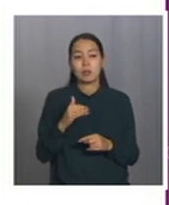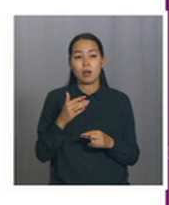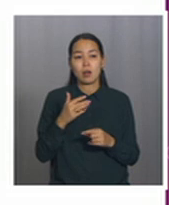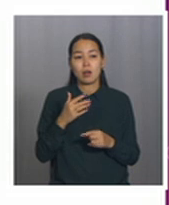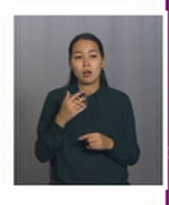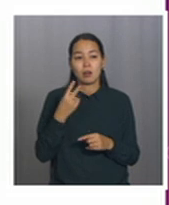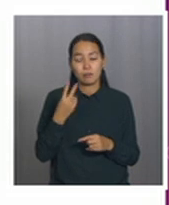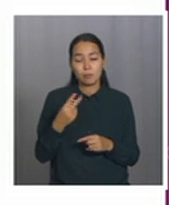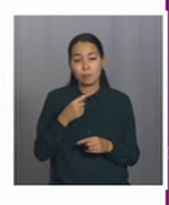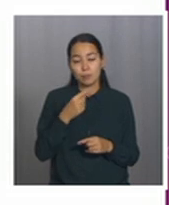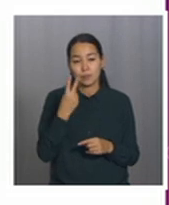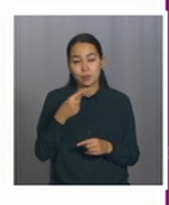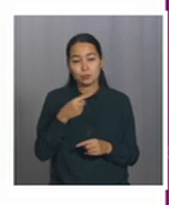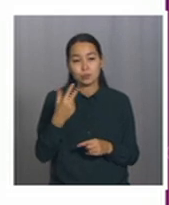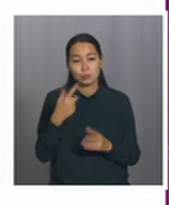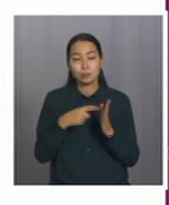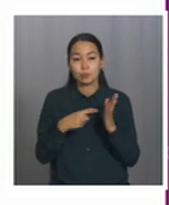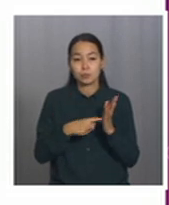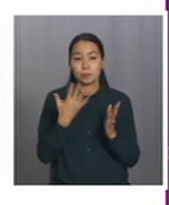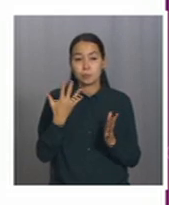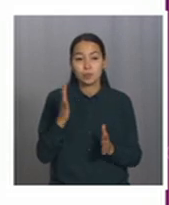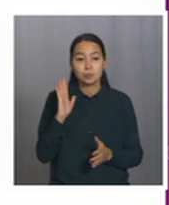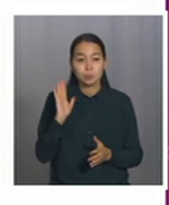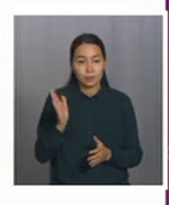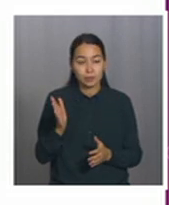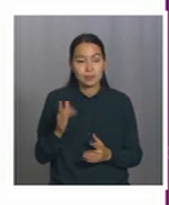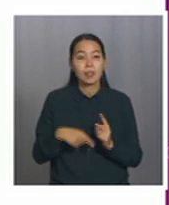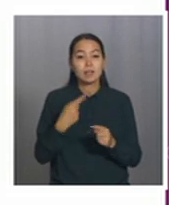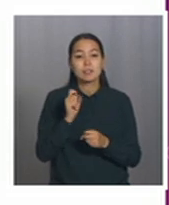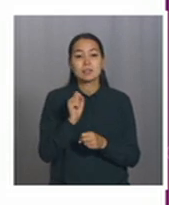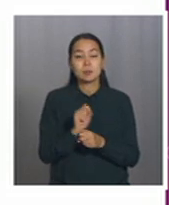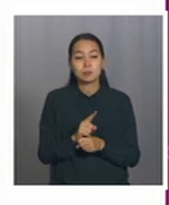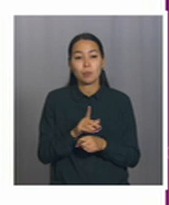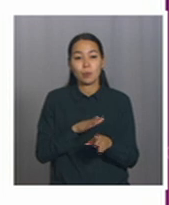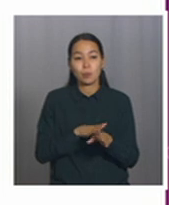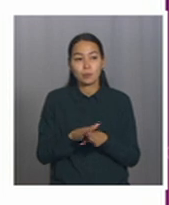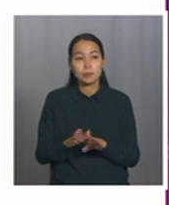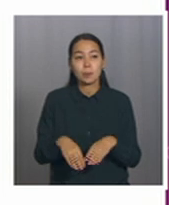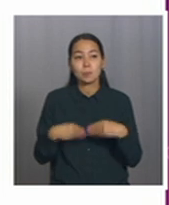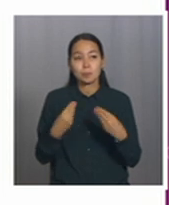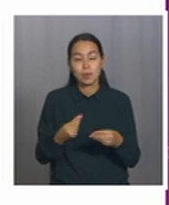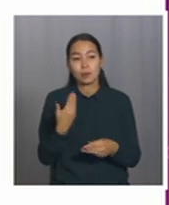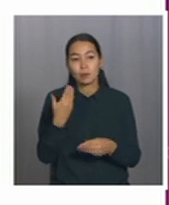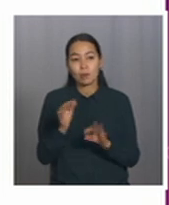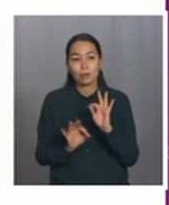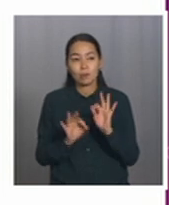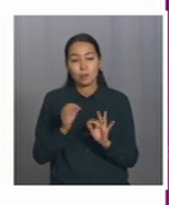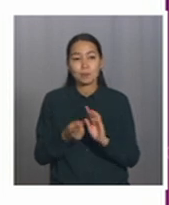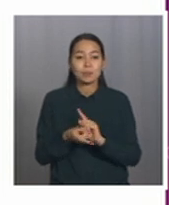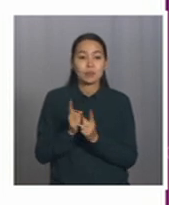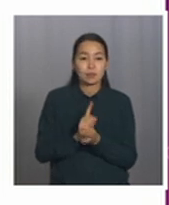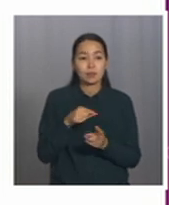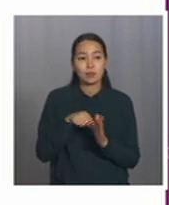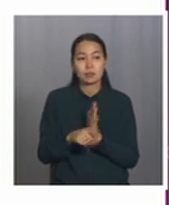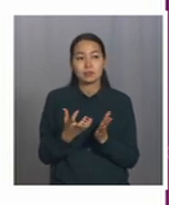болады. Келесі тапсырмамызды орындайық. Берілген функцияға кері функцияны табыңыз және олардың графиктерін